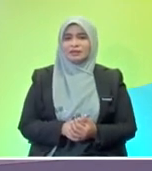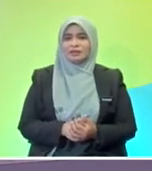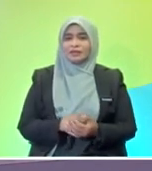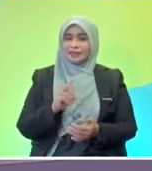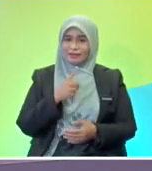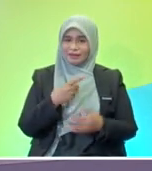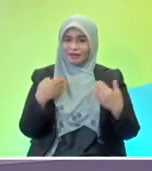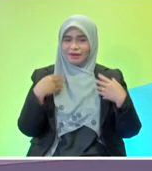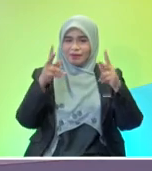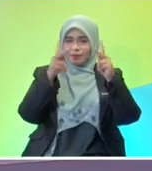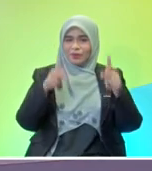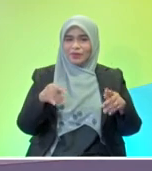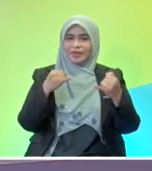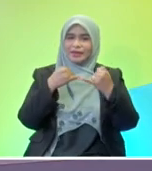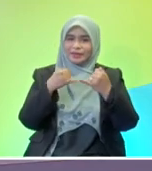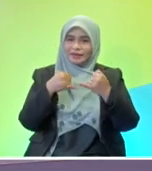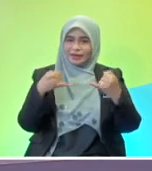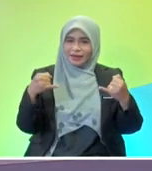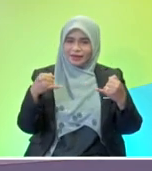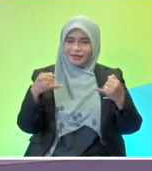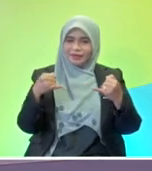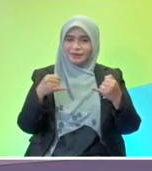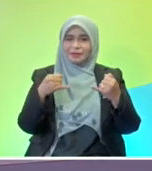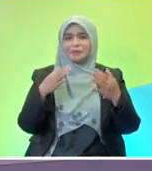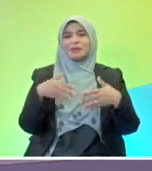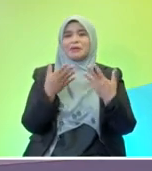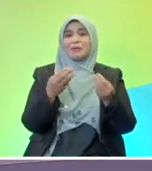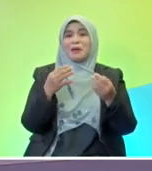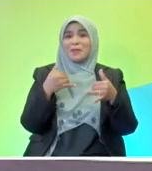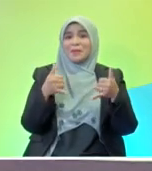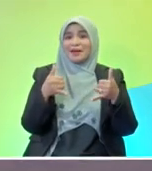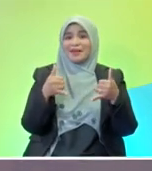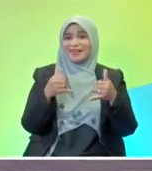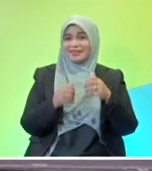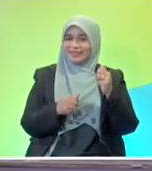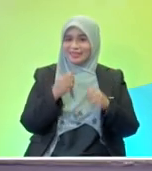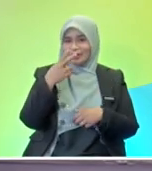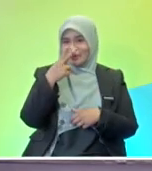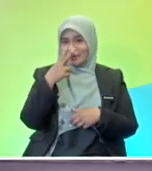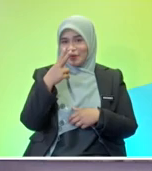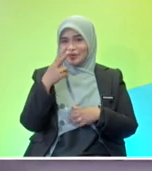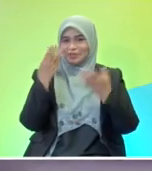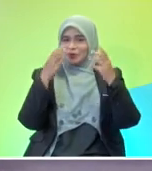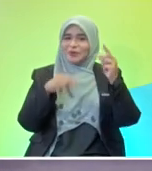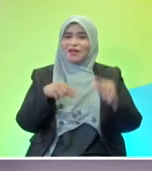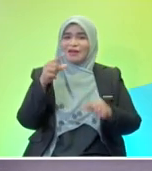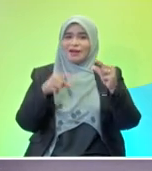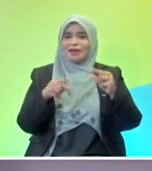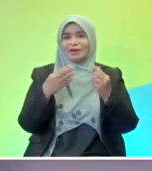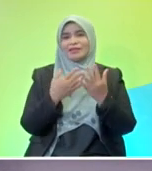ada boneka tali. Macam mana pula nak main? Macam tu. Menggerak-gerakkan tangan